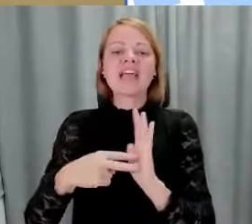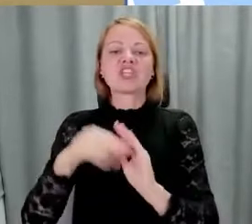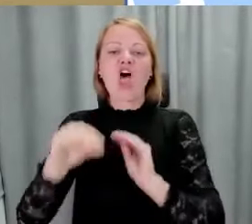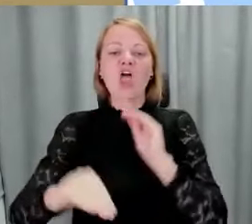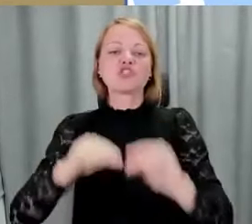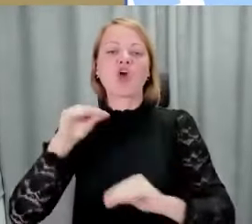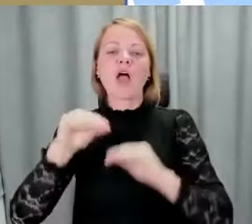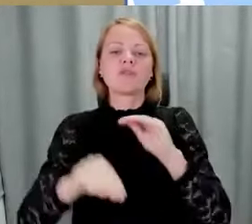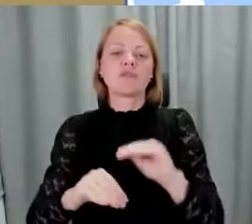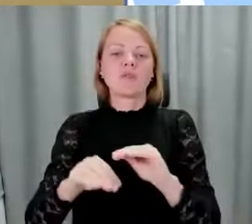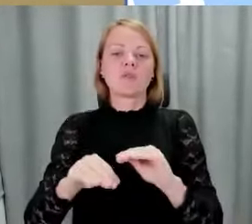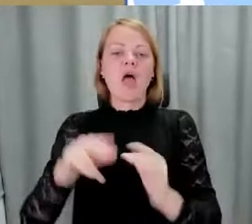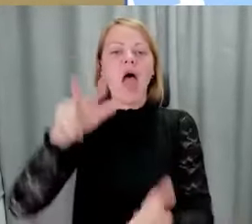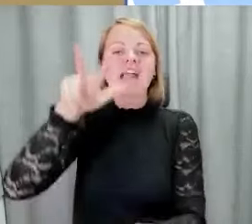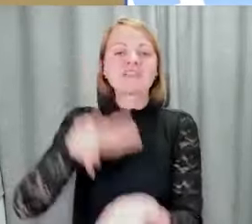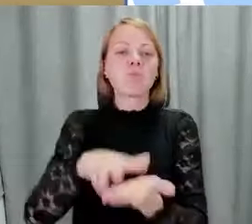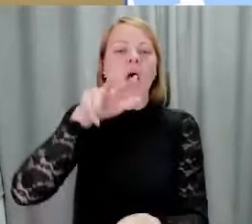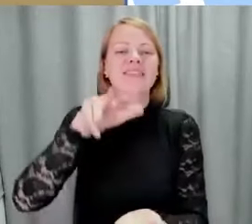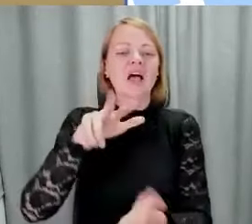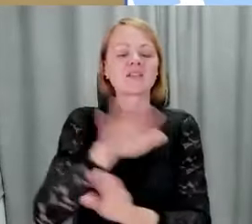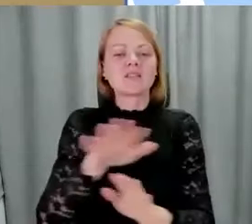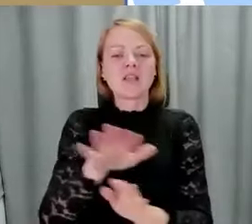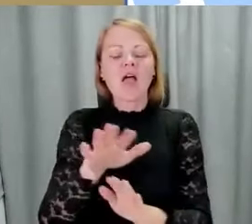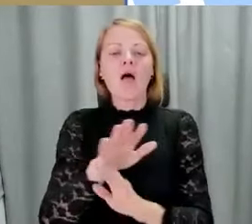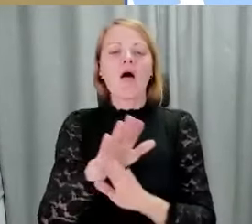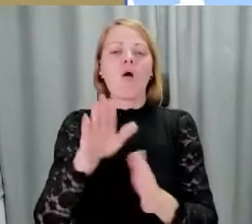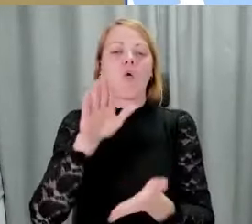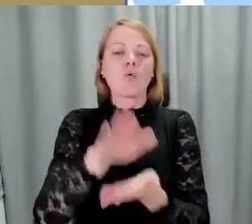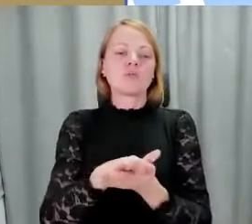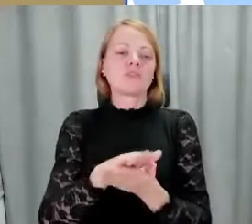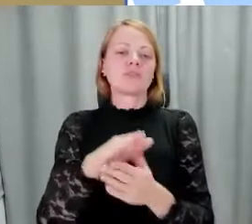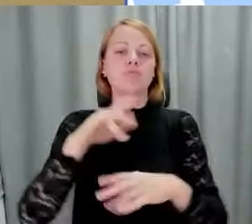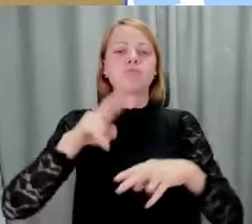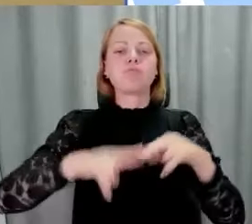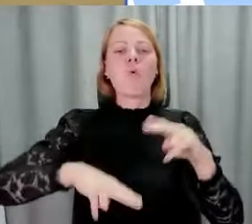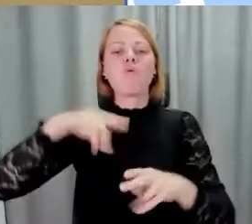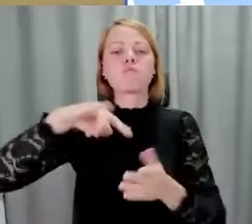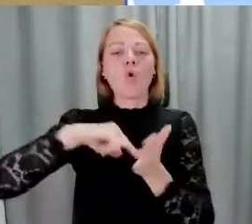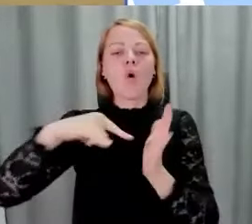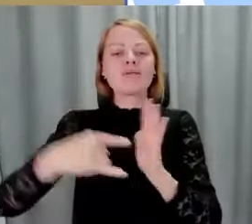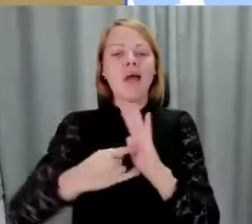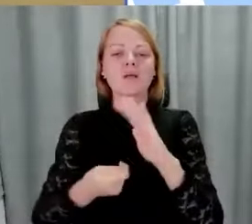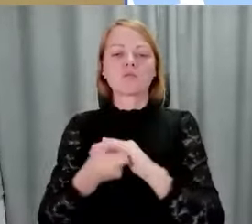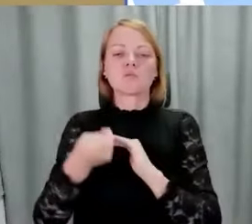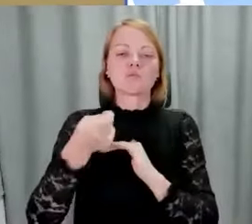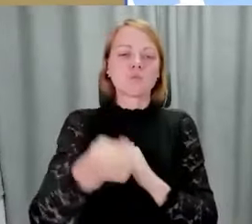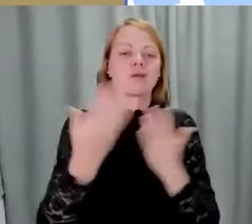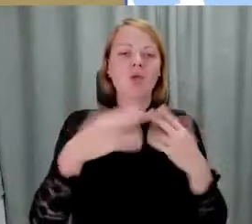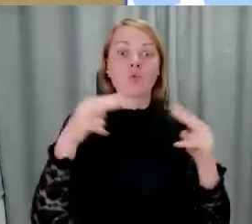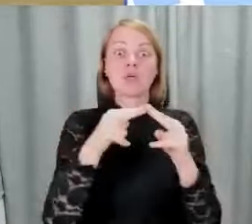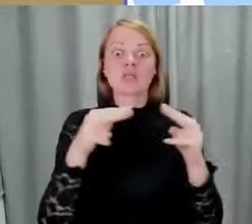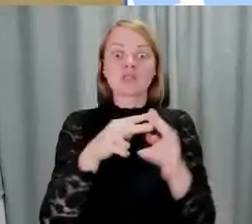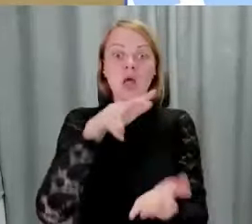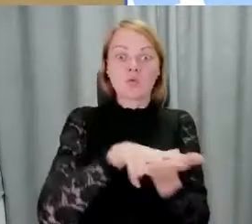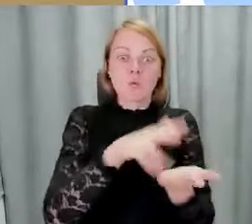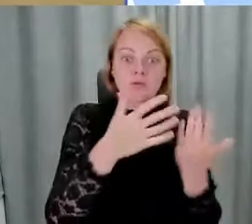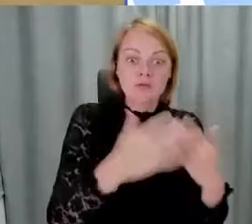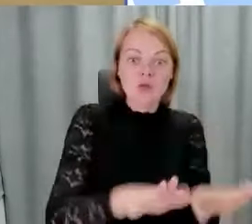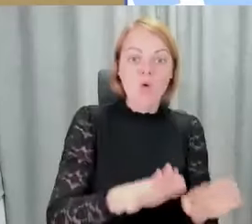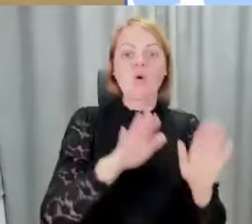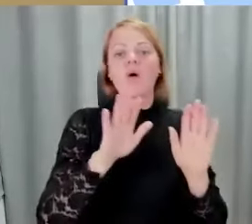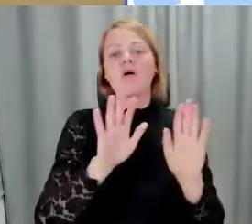uz eksploatāciju, nevis uz būvprojektu, kurš jau ir nu, saskaņots, vai uz būvprojektu,